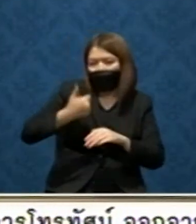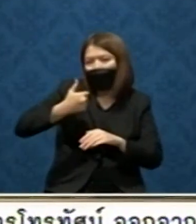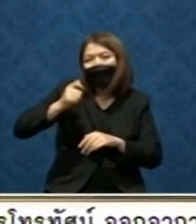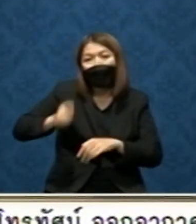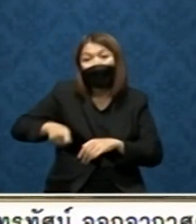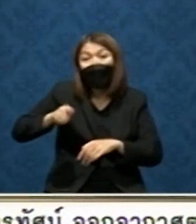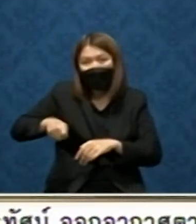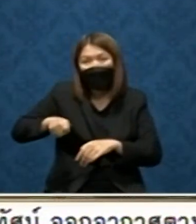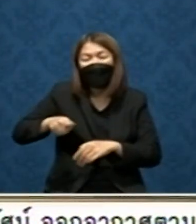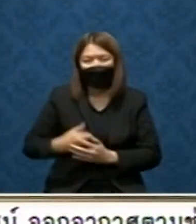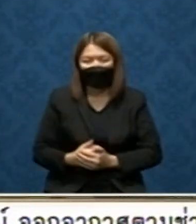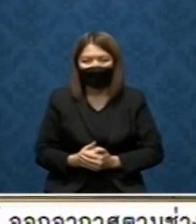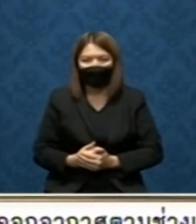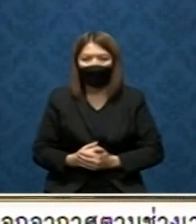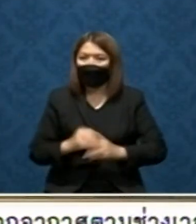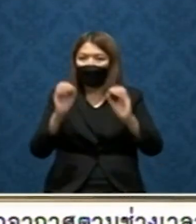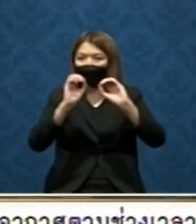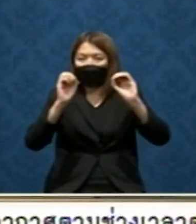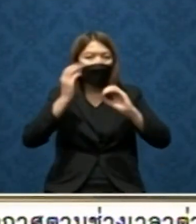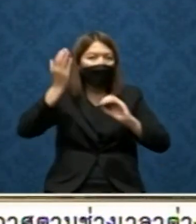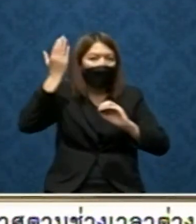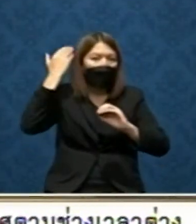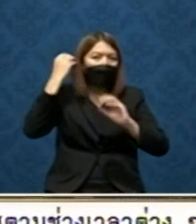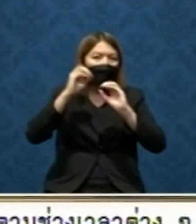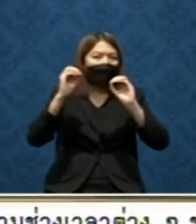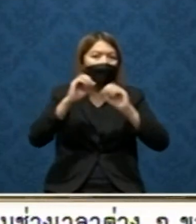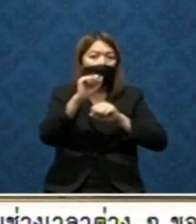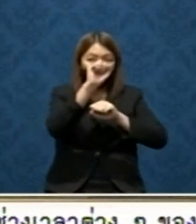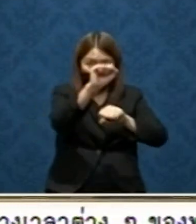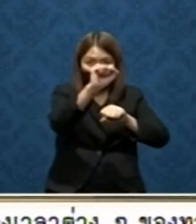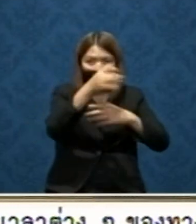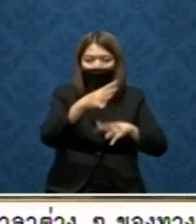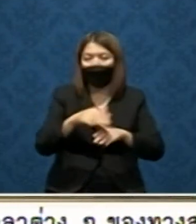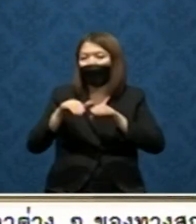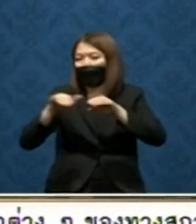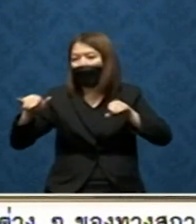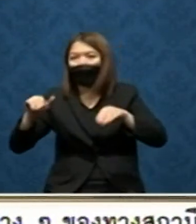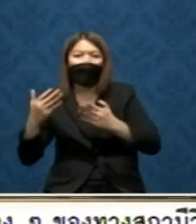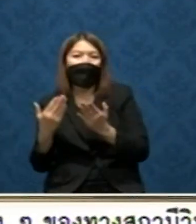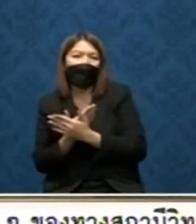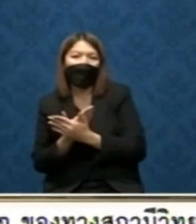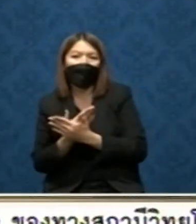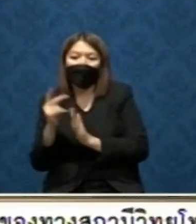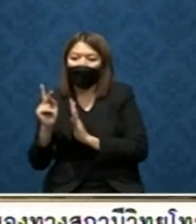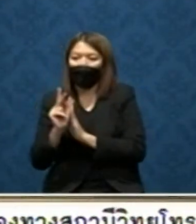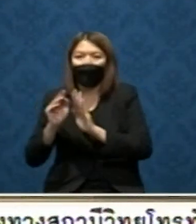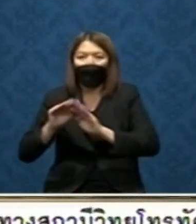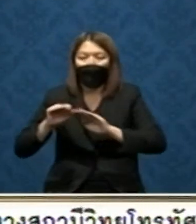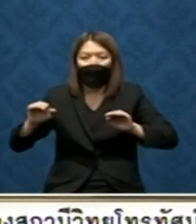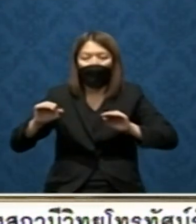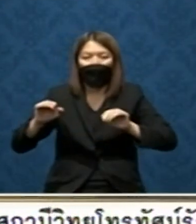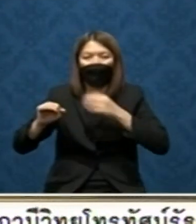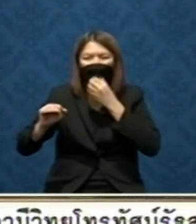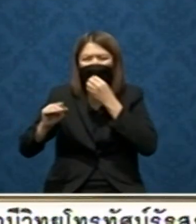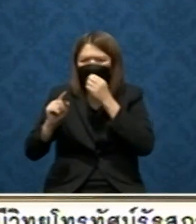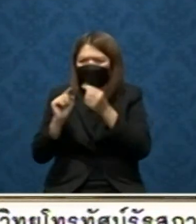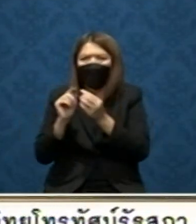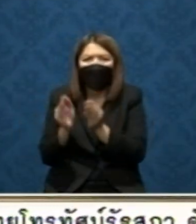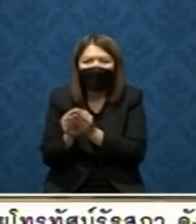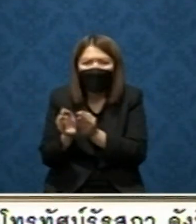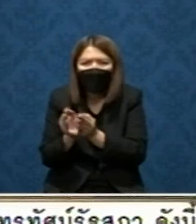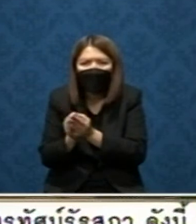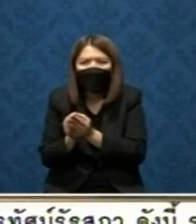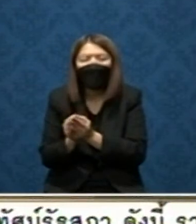ทู้ถามสดนะครับคุณสุรเชษฐ์ประวินวงศ์วุฒิสสบัญชีรายชื่อก้าวไกลนั้นเสนอยติด่วนนะด้วยวาจาเรื่องขอให้สภาลงมติเ